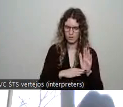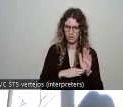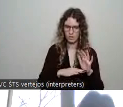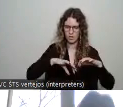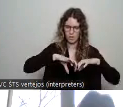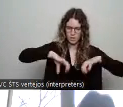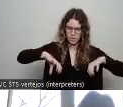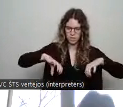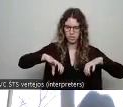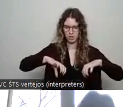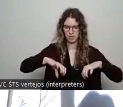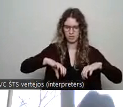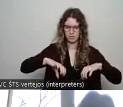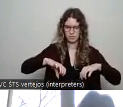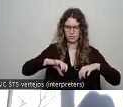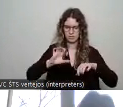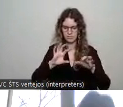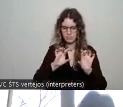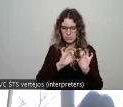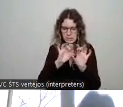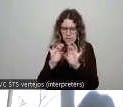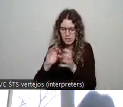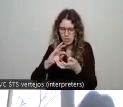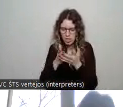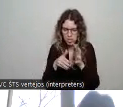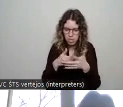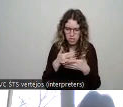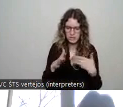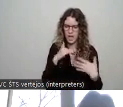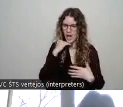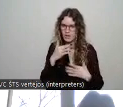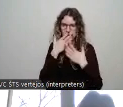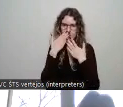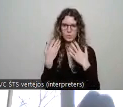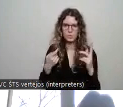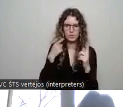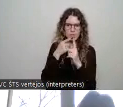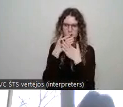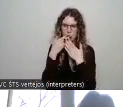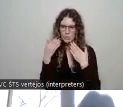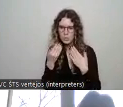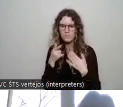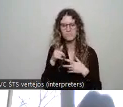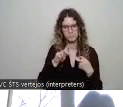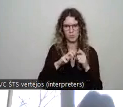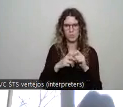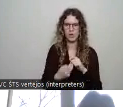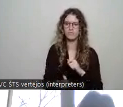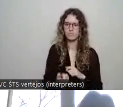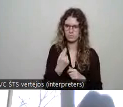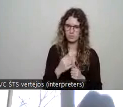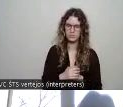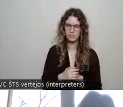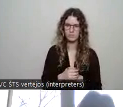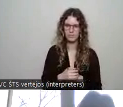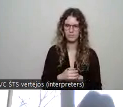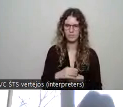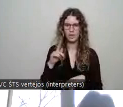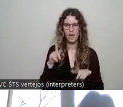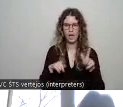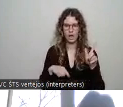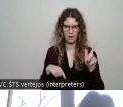fragmentuota, nebus aiškumo dėl tikslų ir panašiai, susidursime su problema. Ir kartais,